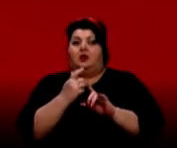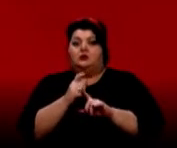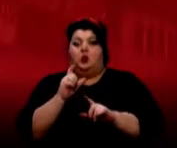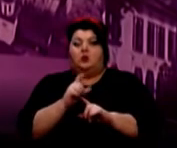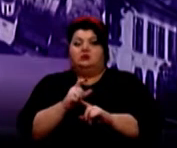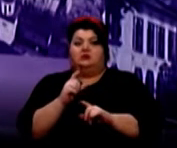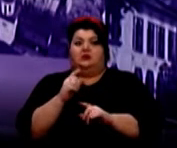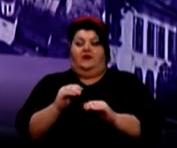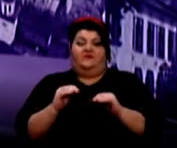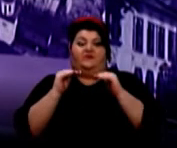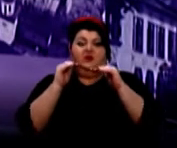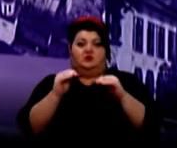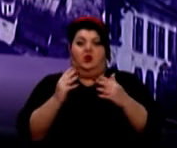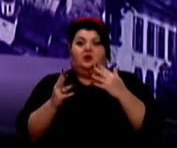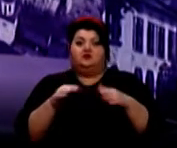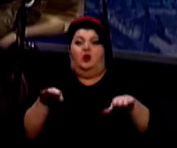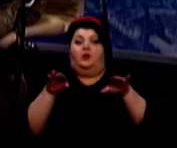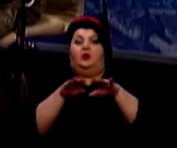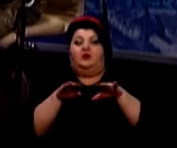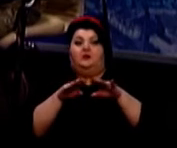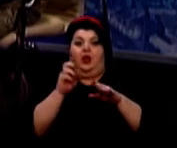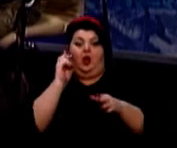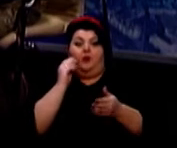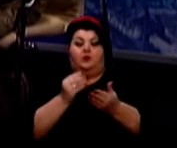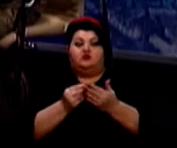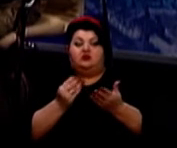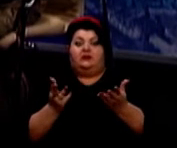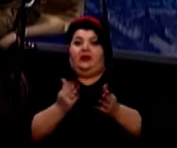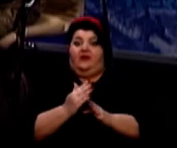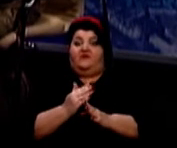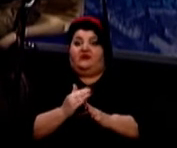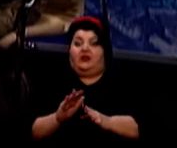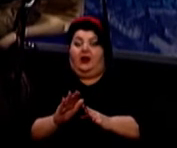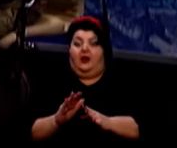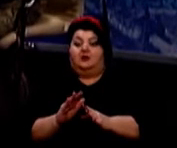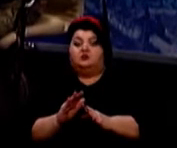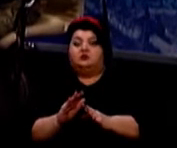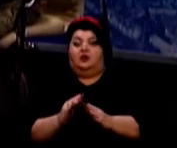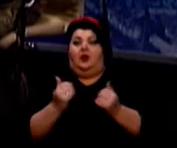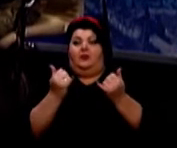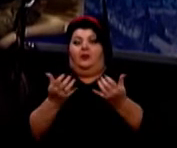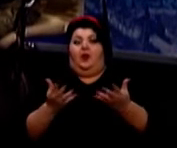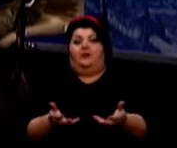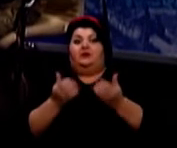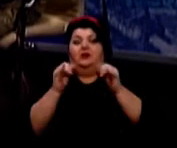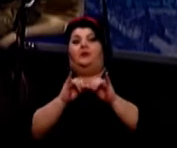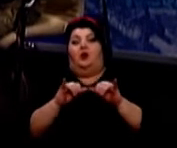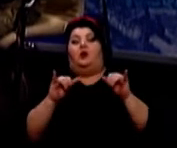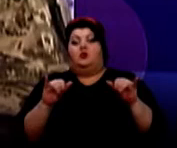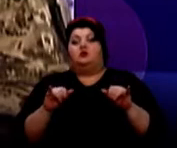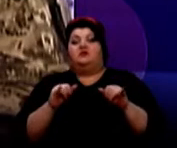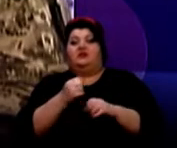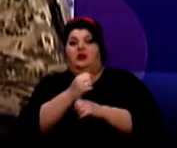високий, зважуючи, що якщо порівняти бюджети, які виділяються на підтримку, розвиток Збройних сил,